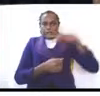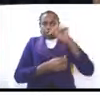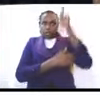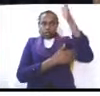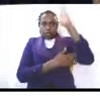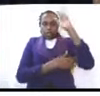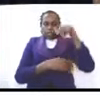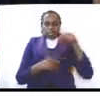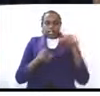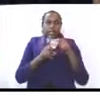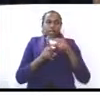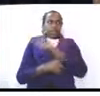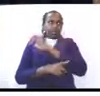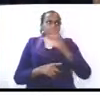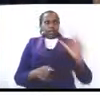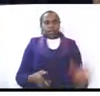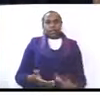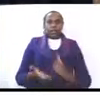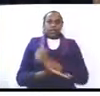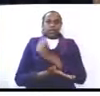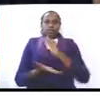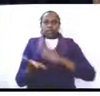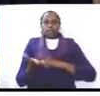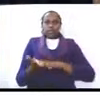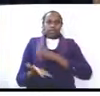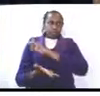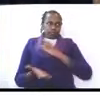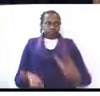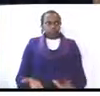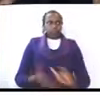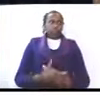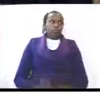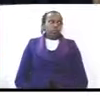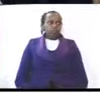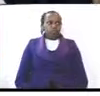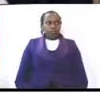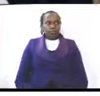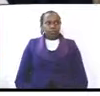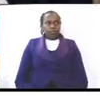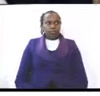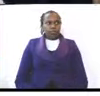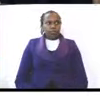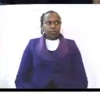Hili ndilo neno la Bwana.